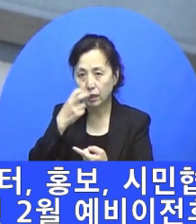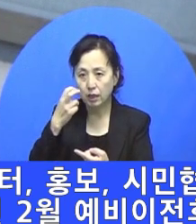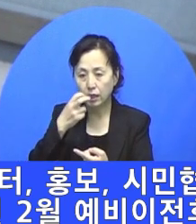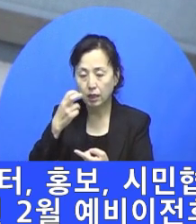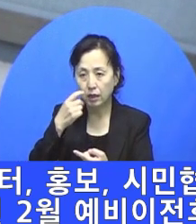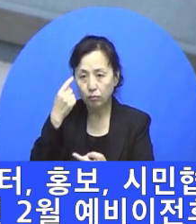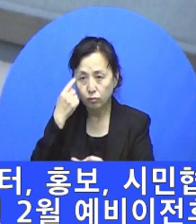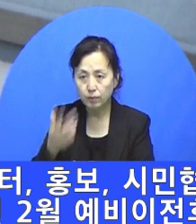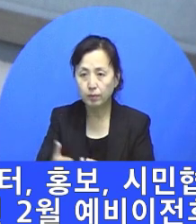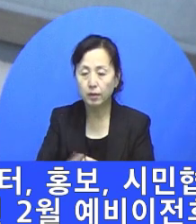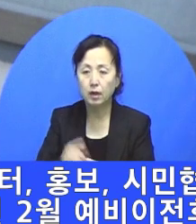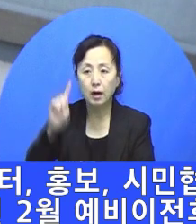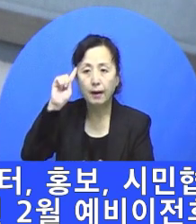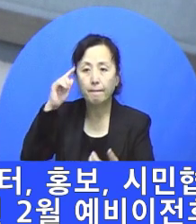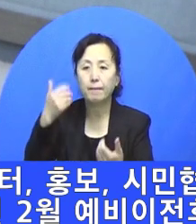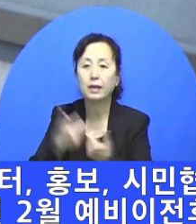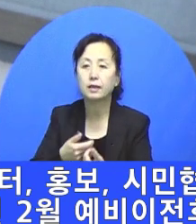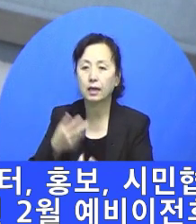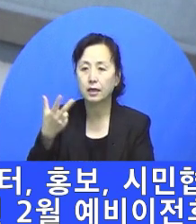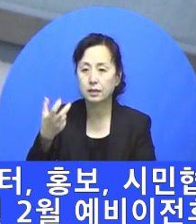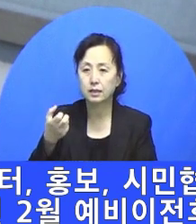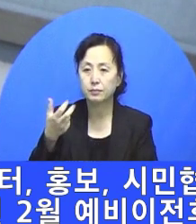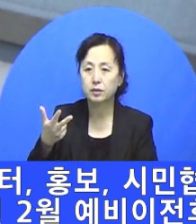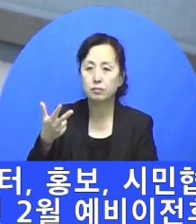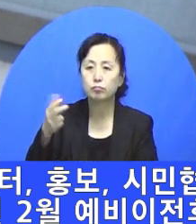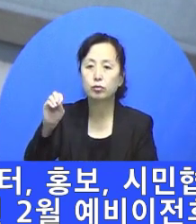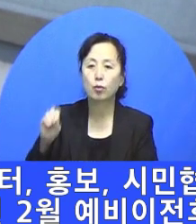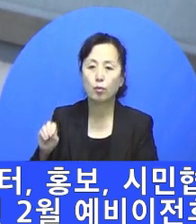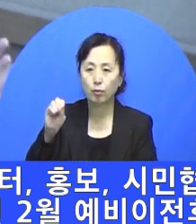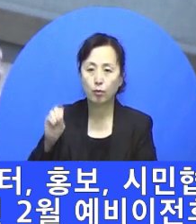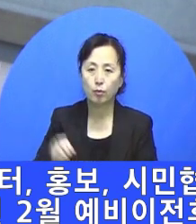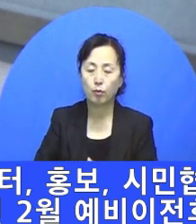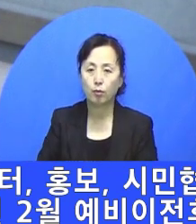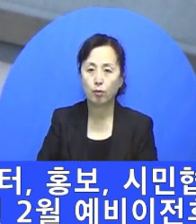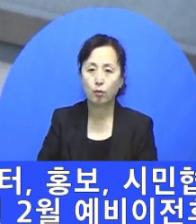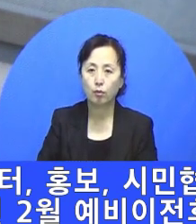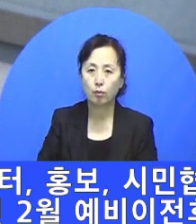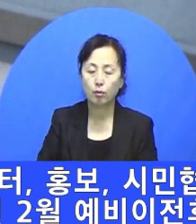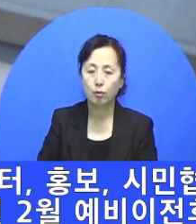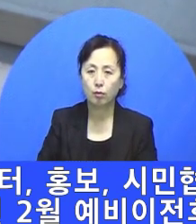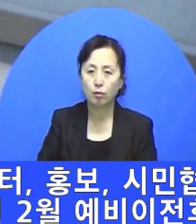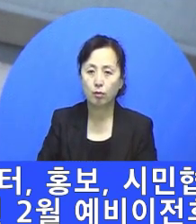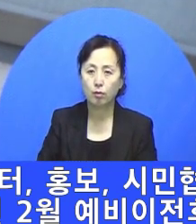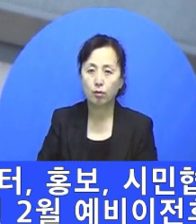연도에는 71%였는데 오히려 증가를 했습니다. 저는 보면은